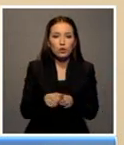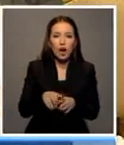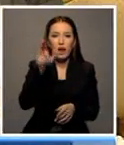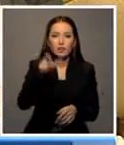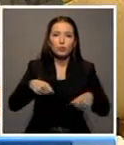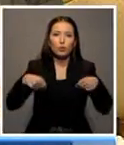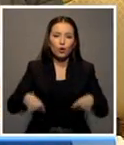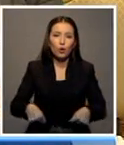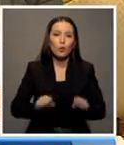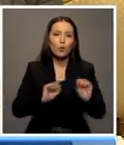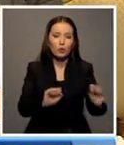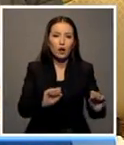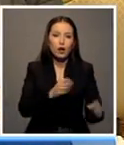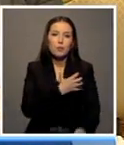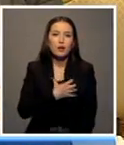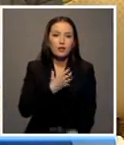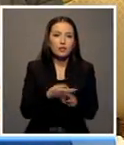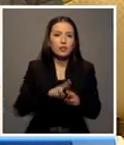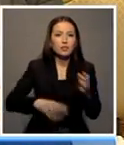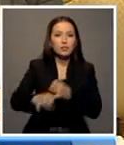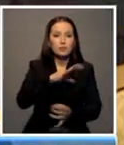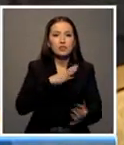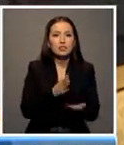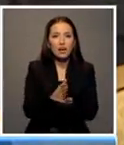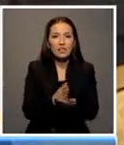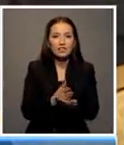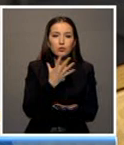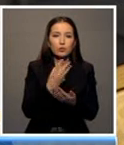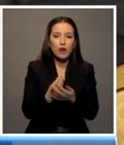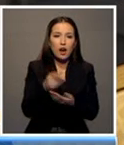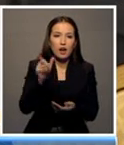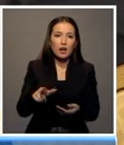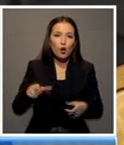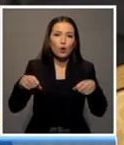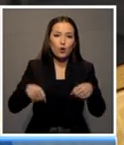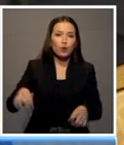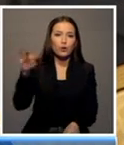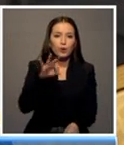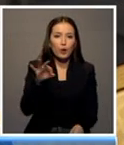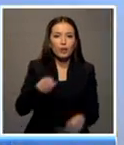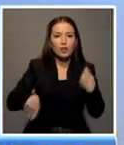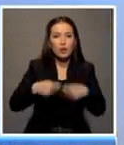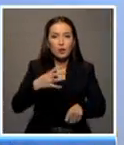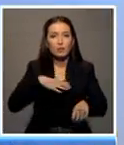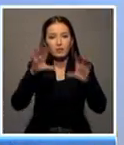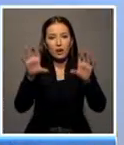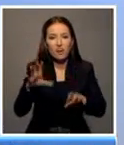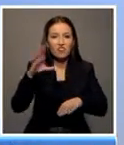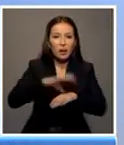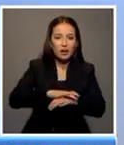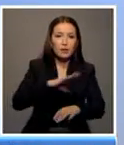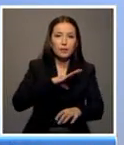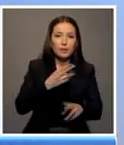қорғалуы бас назарға алынды. Бұл ретте мамандар саяси және азаматтық құқықтар туралы сынды бірқатар заң бұзушылық факторлары да